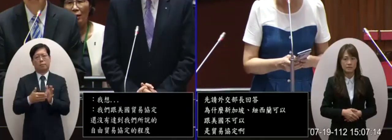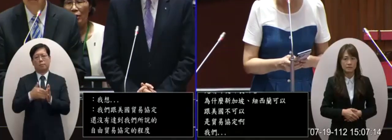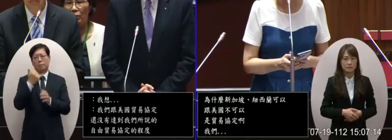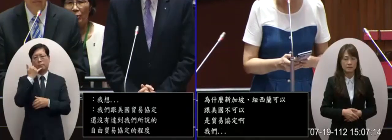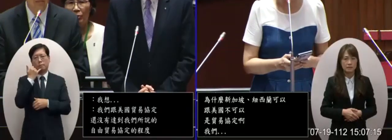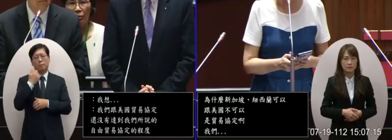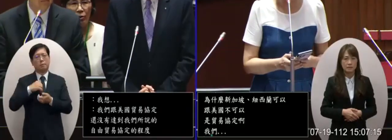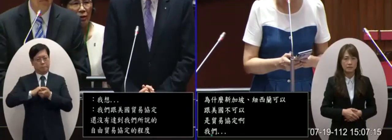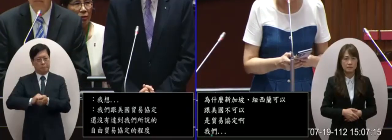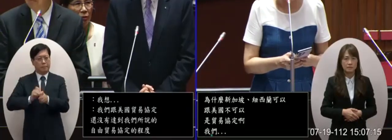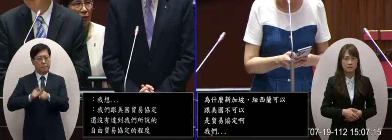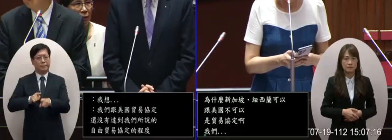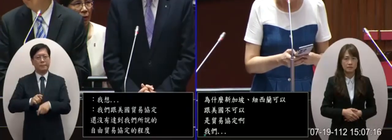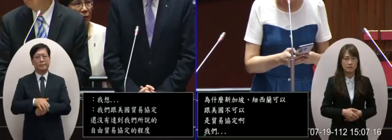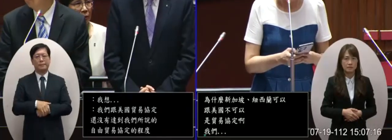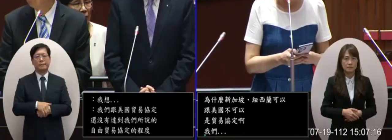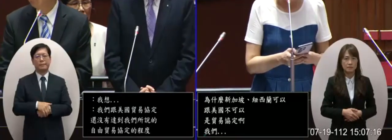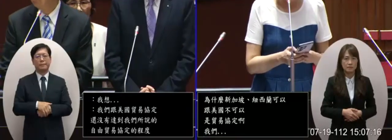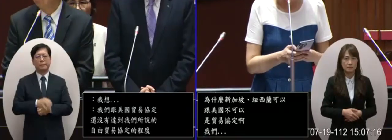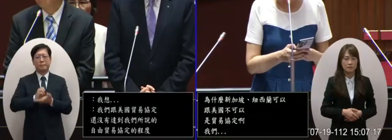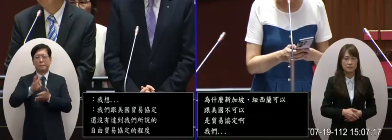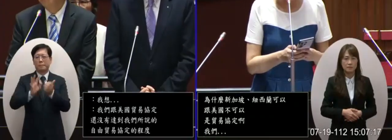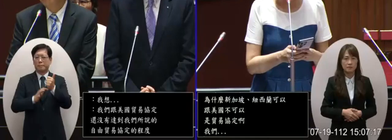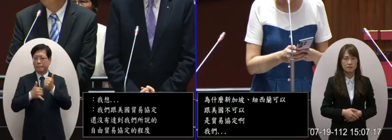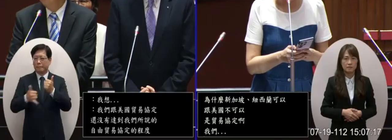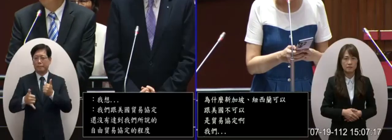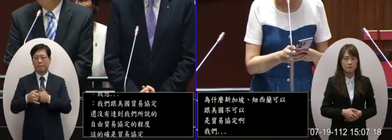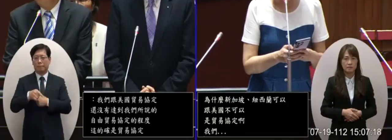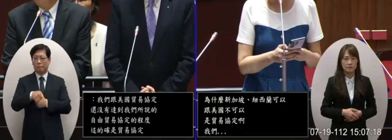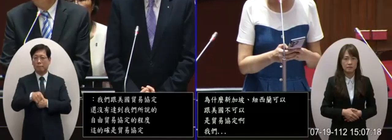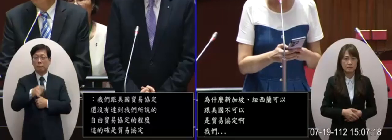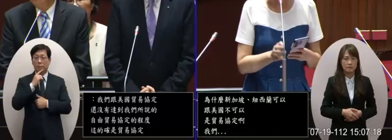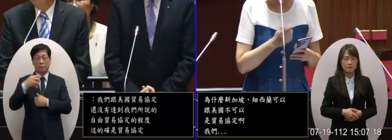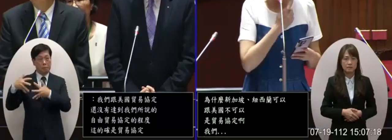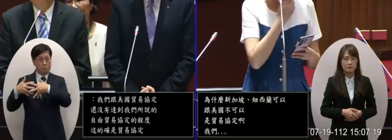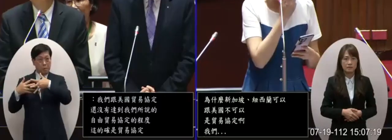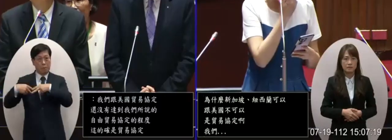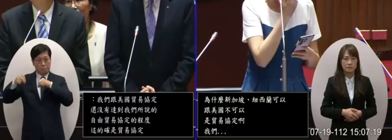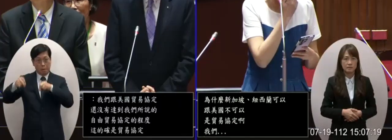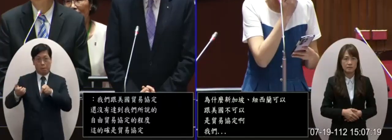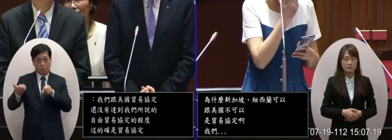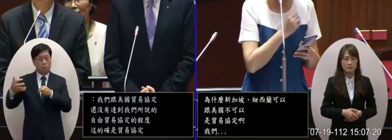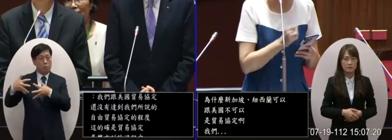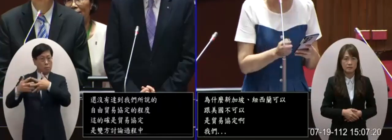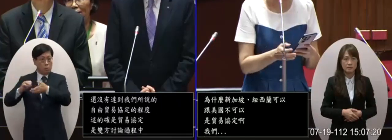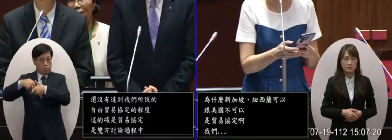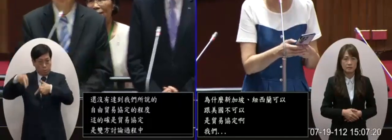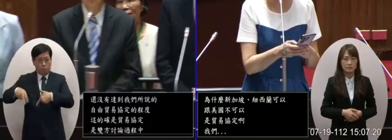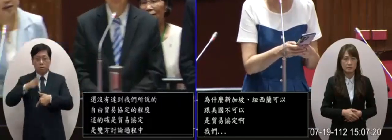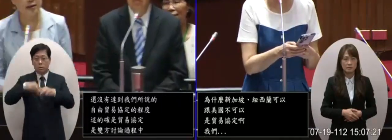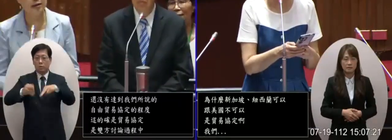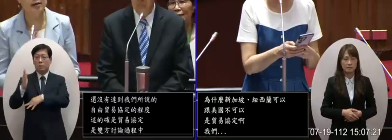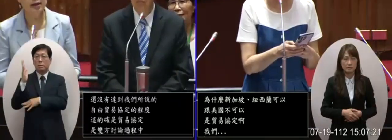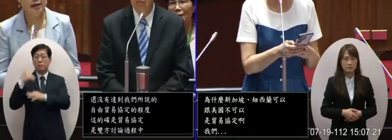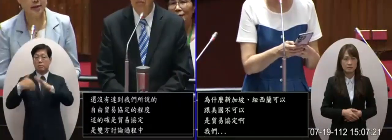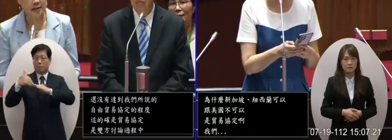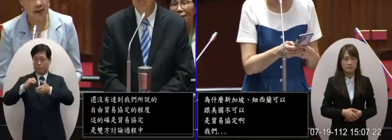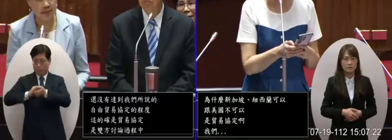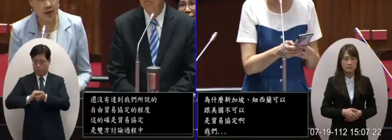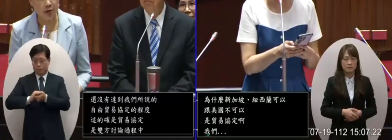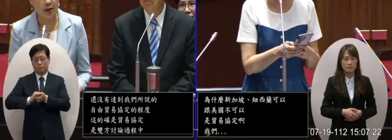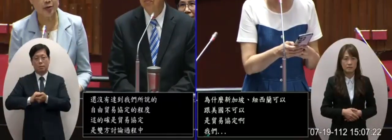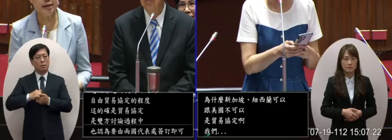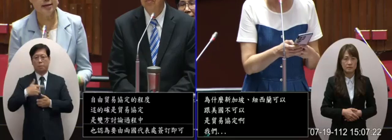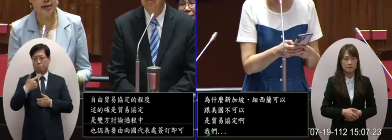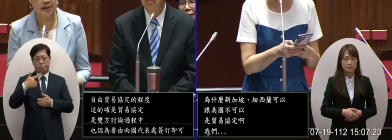所以我们就决定这样子处理。 跟委员报告好，那因为在跟美国签的时候，美国定位这个是行政协定哈，那